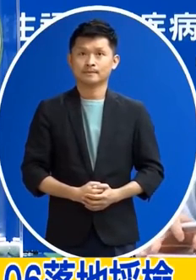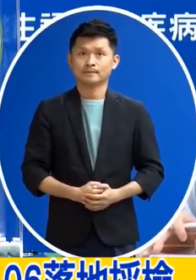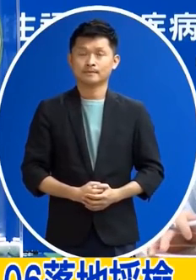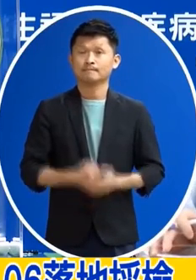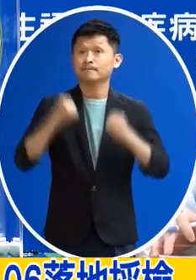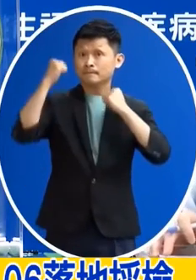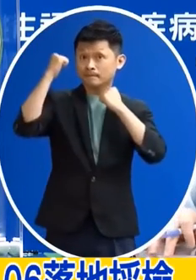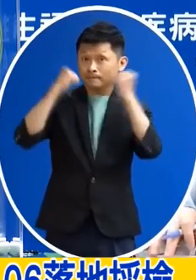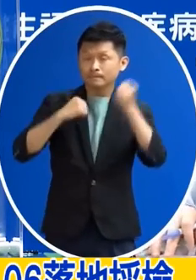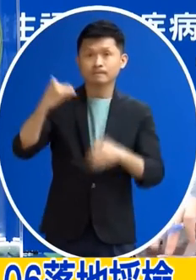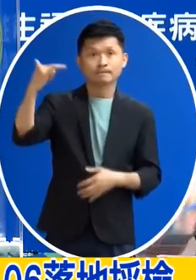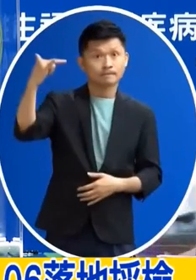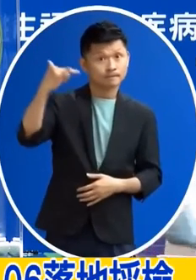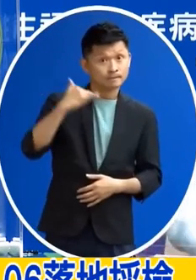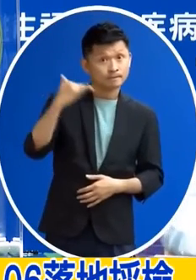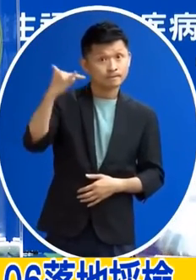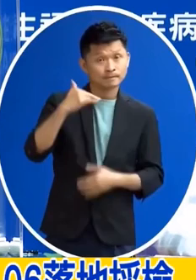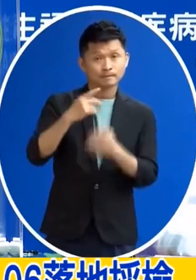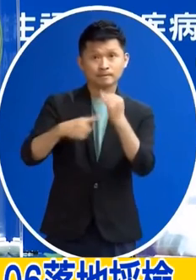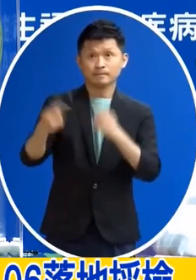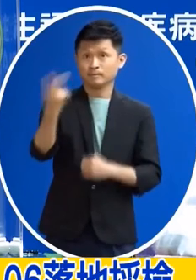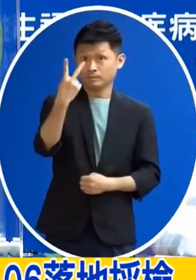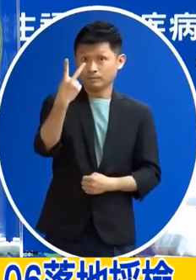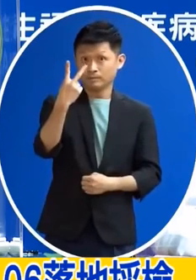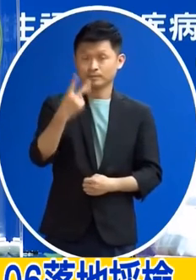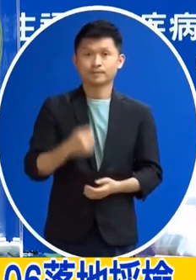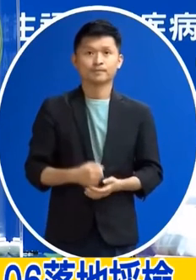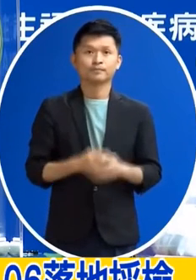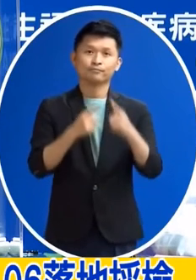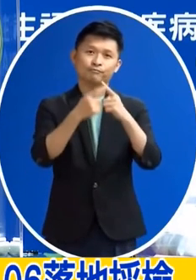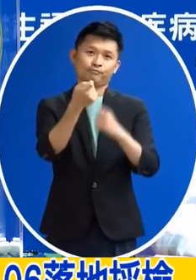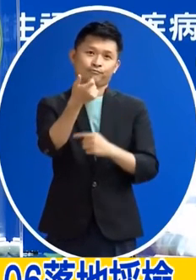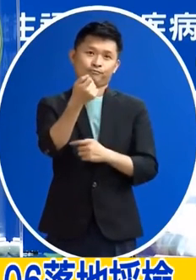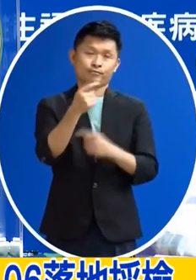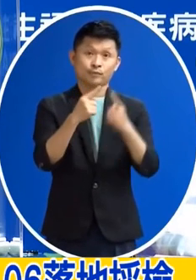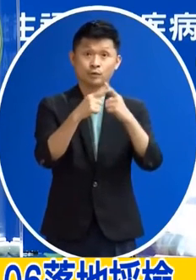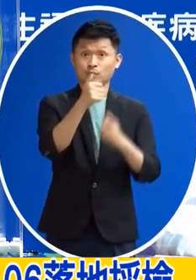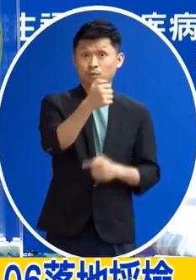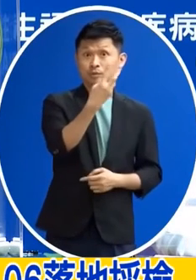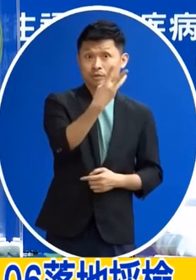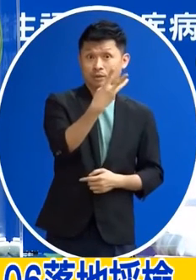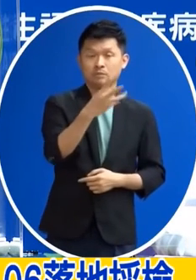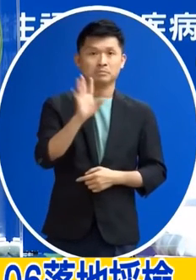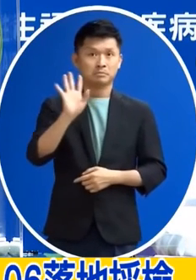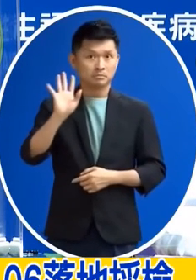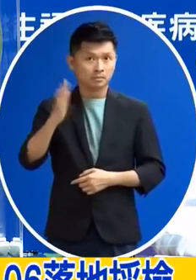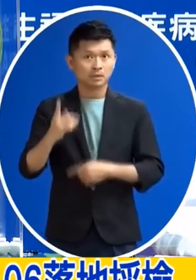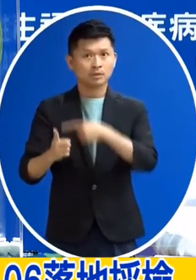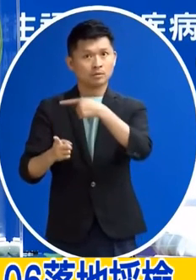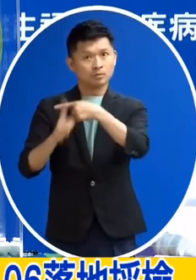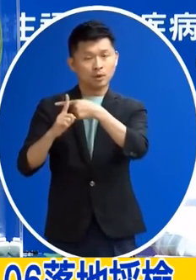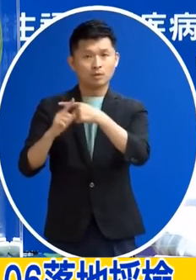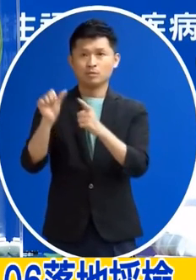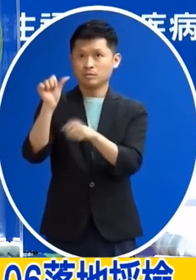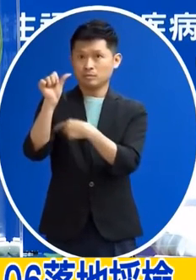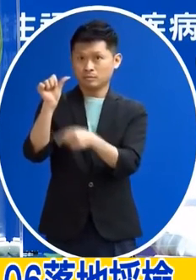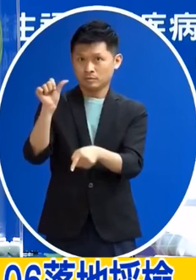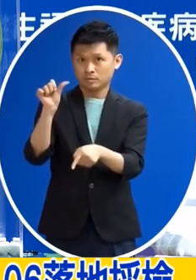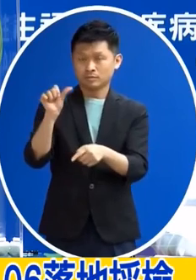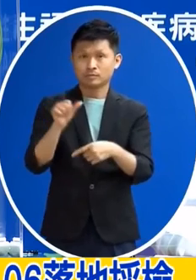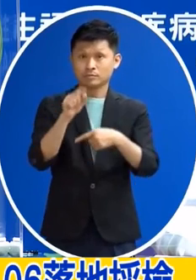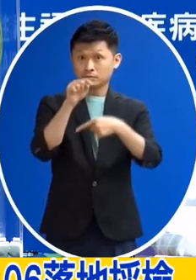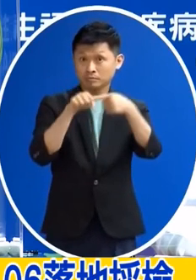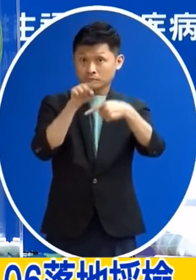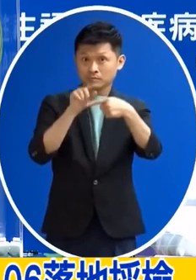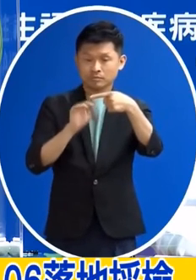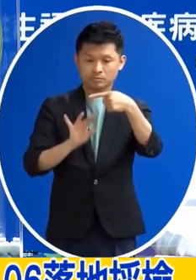那早上进来的哈两个航班哈，人比较少，是53人，不过阳性的是5人哈，那阳